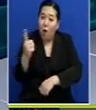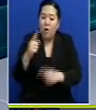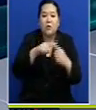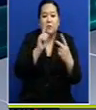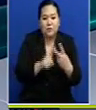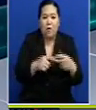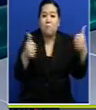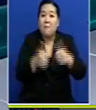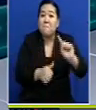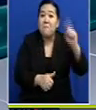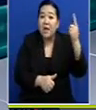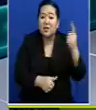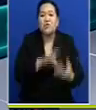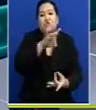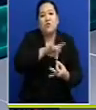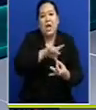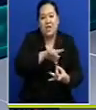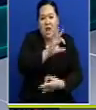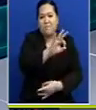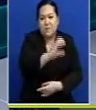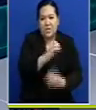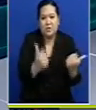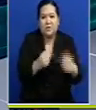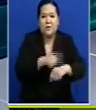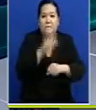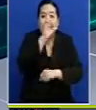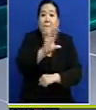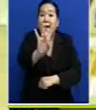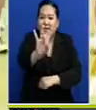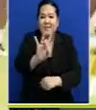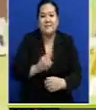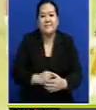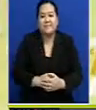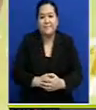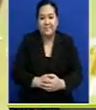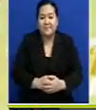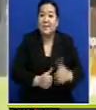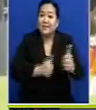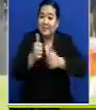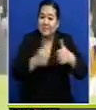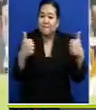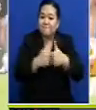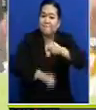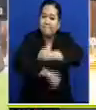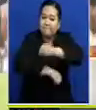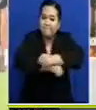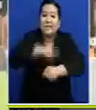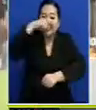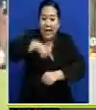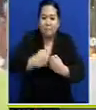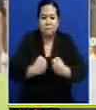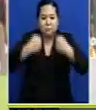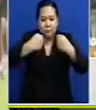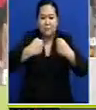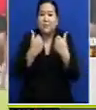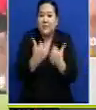อกับทีมน้องใหม่แฟร์แรงอย่างสุโขทัย FC ช่วงเวลา 20:00 นความเคลื่อนไหวล่าสุดของเกมการแข่งขันฟุตบอลโตโยต้าไทยลีกคู่บิ๊กแมตช์ประจ